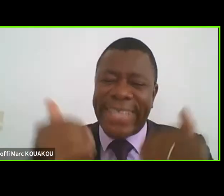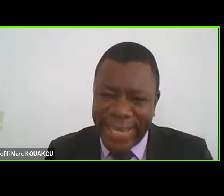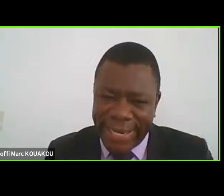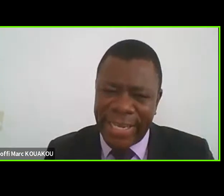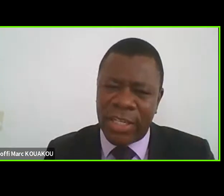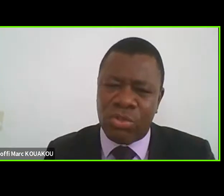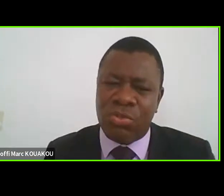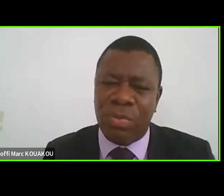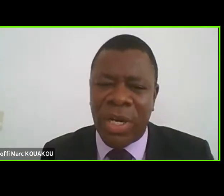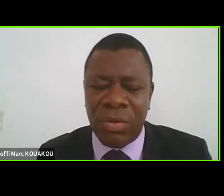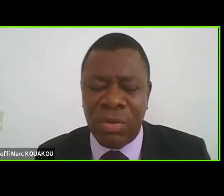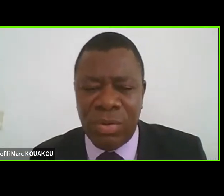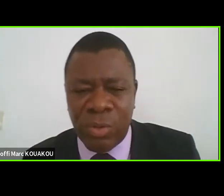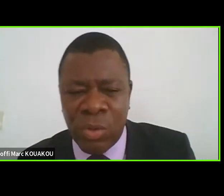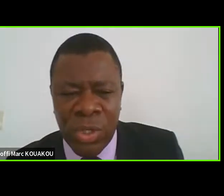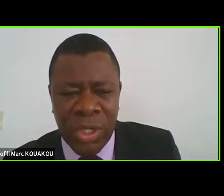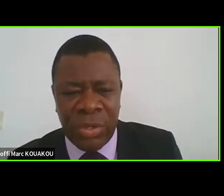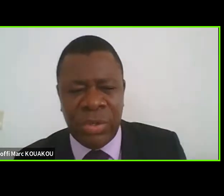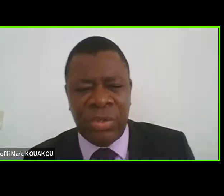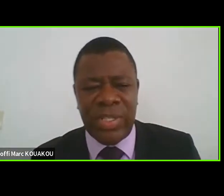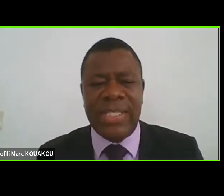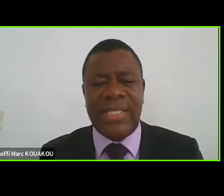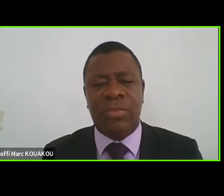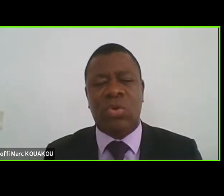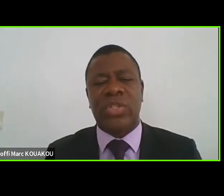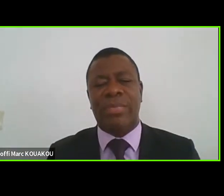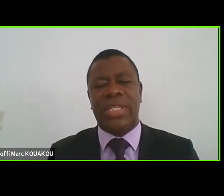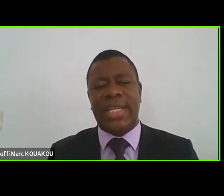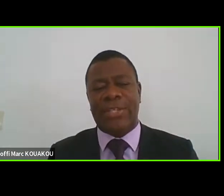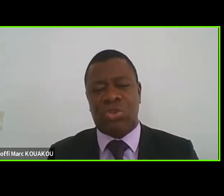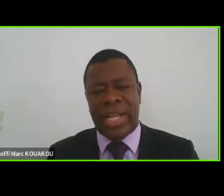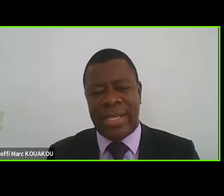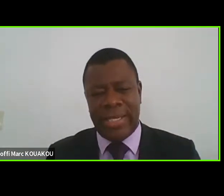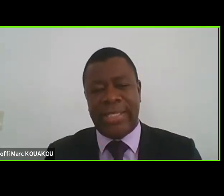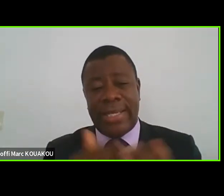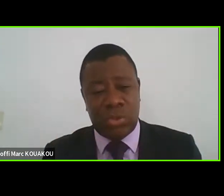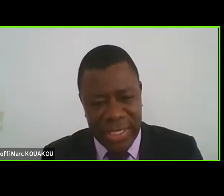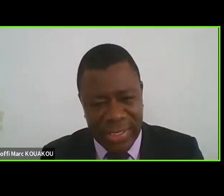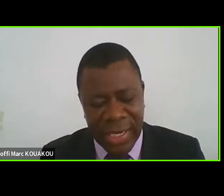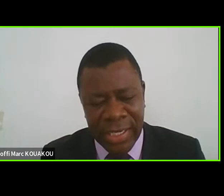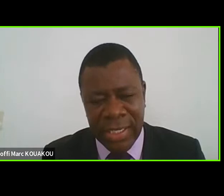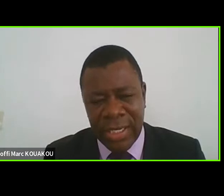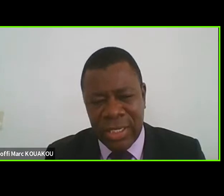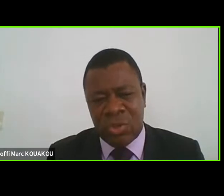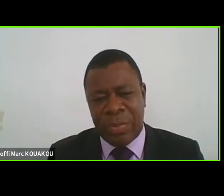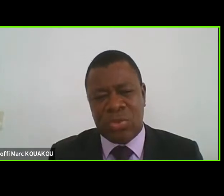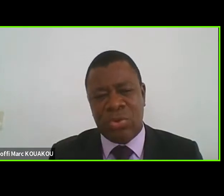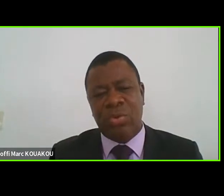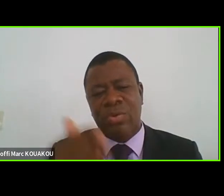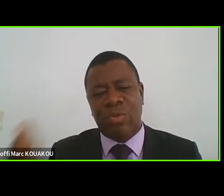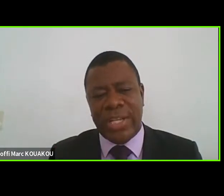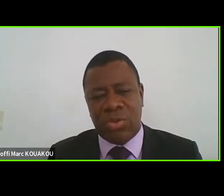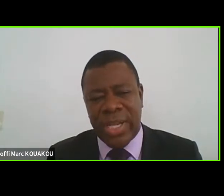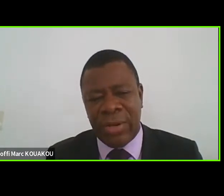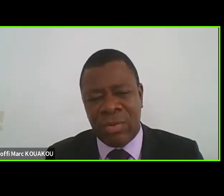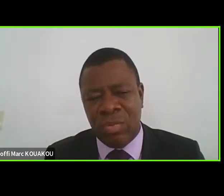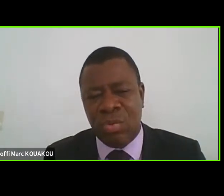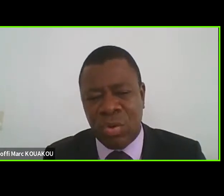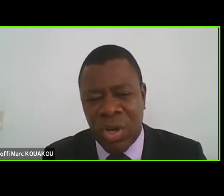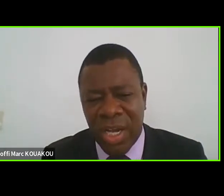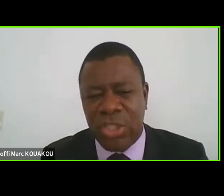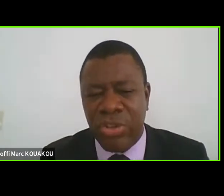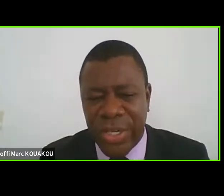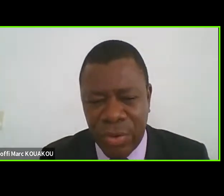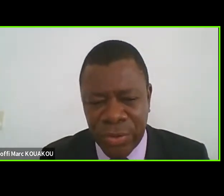soient intégrés justement au niveau du système de comptabilité nationale. Et dès cet instant, je pense qu'au niveau national,